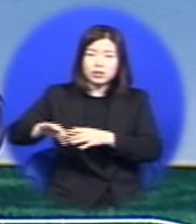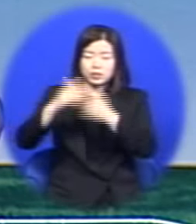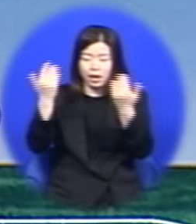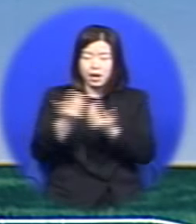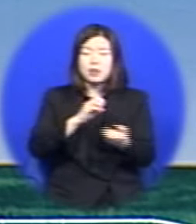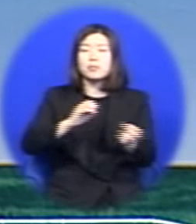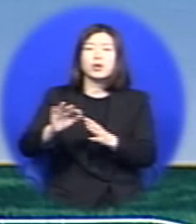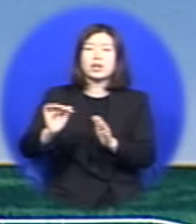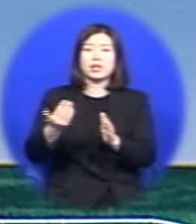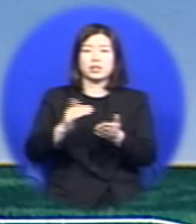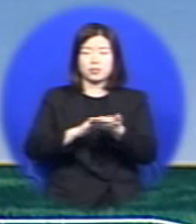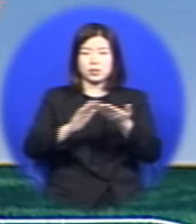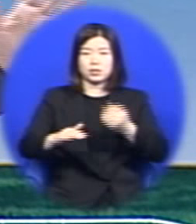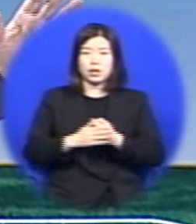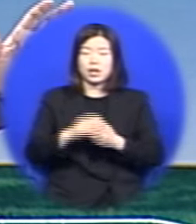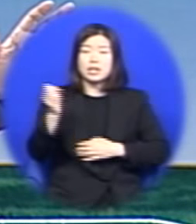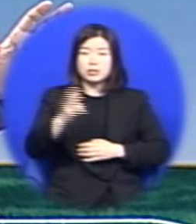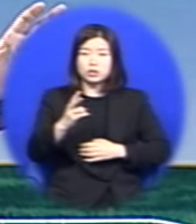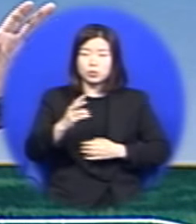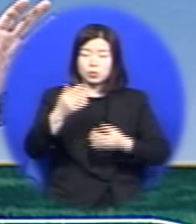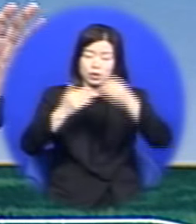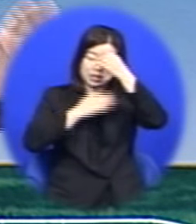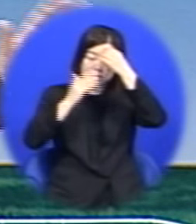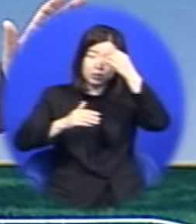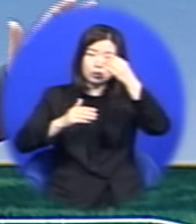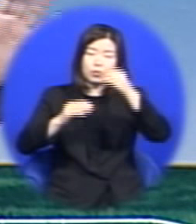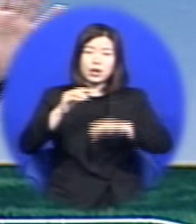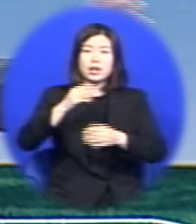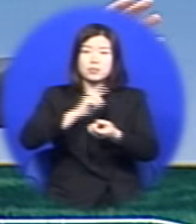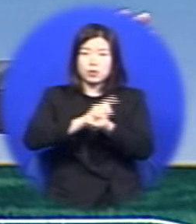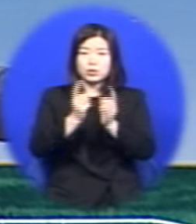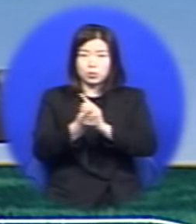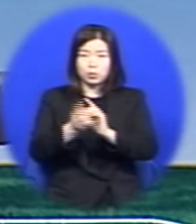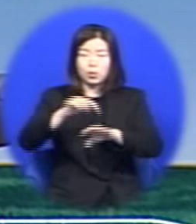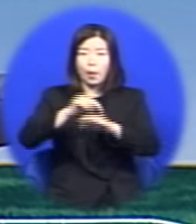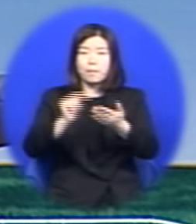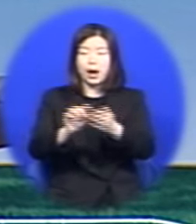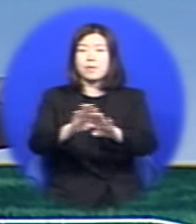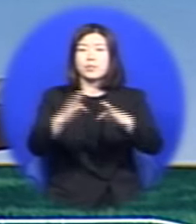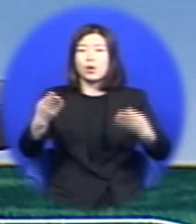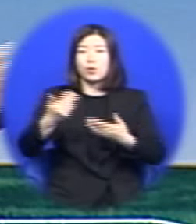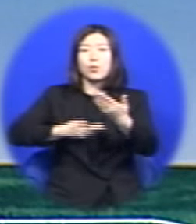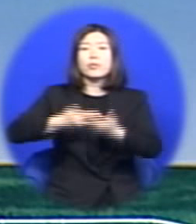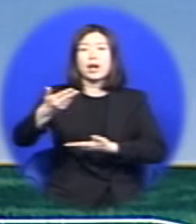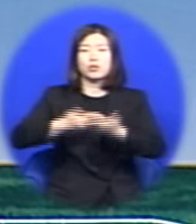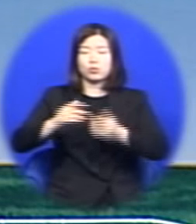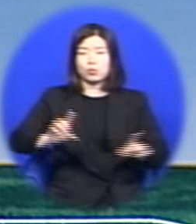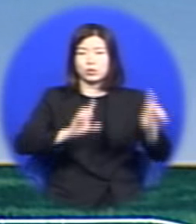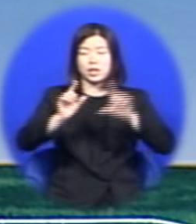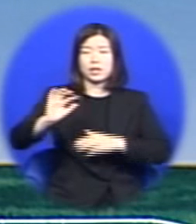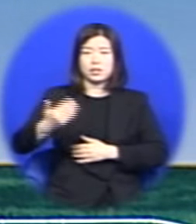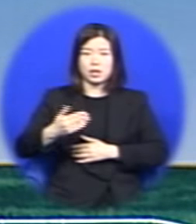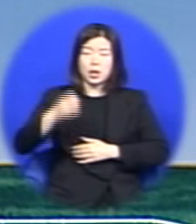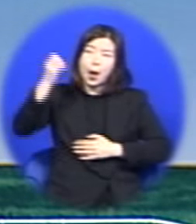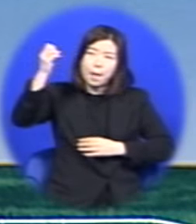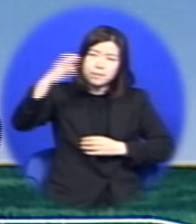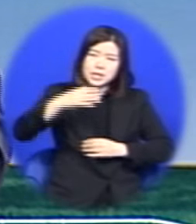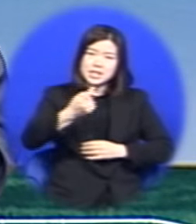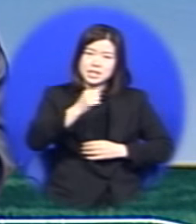됩니다. 그리고는 서로 성도들이 마음을 열고 나누고 살아야 됩니다. 빛의 갑옷을 입어야